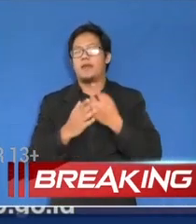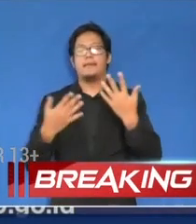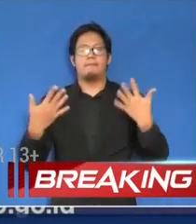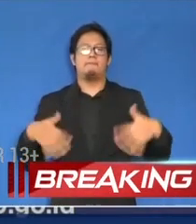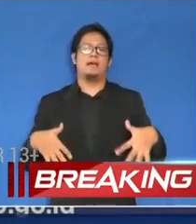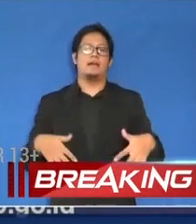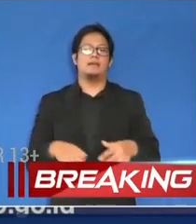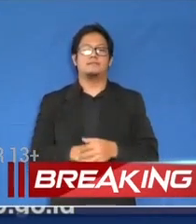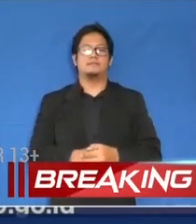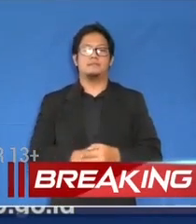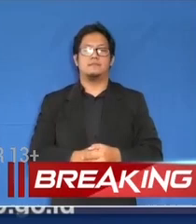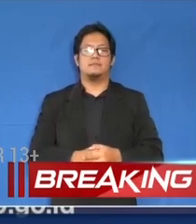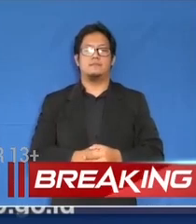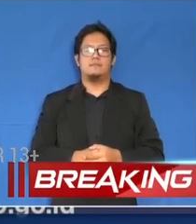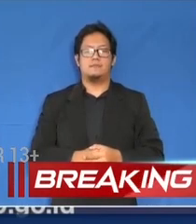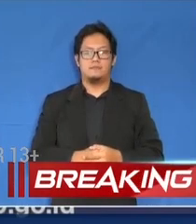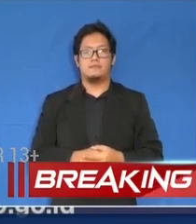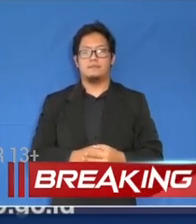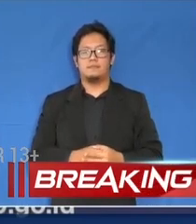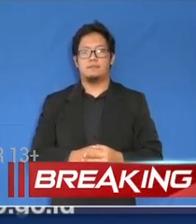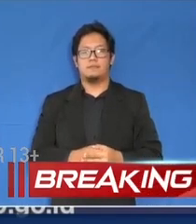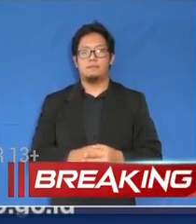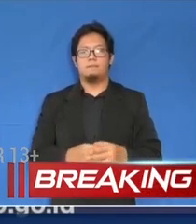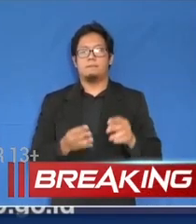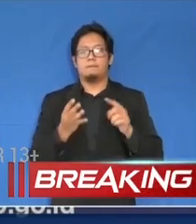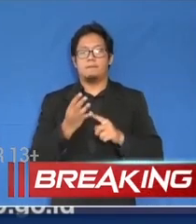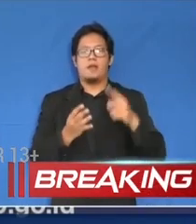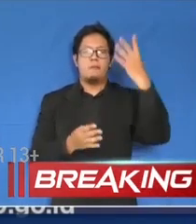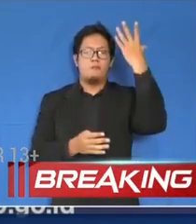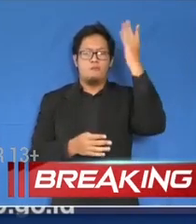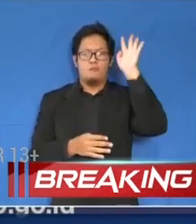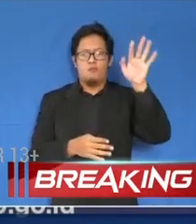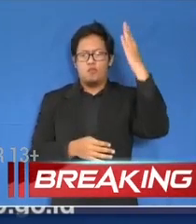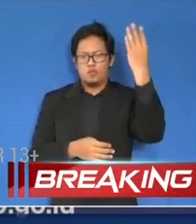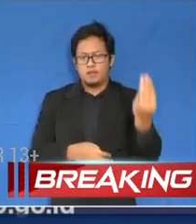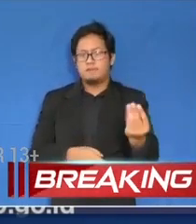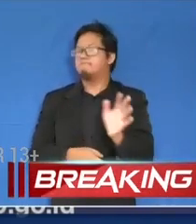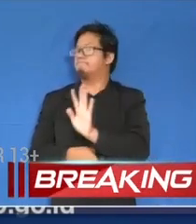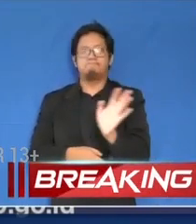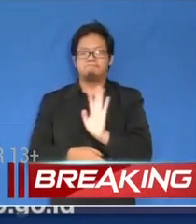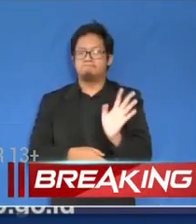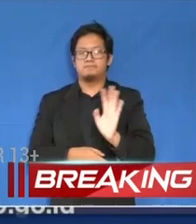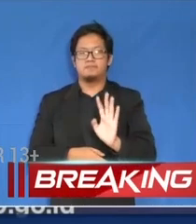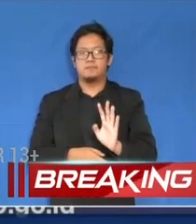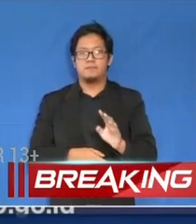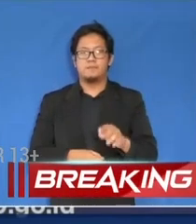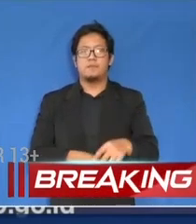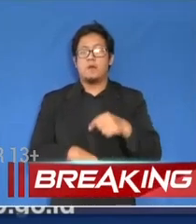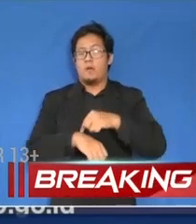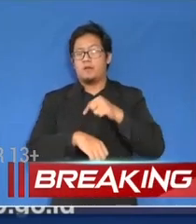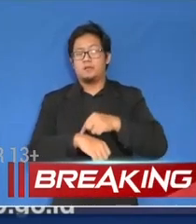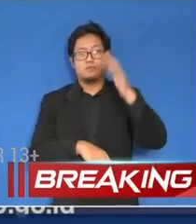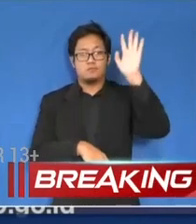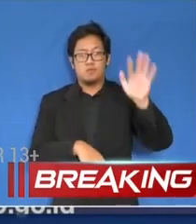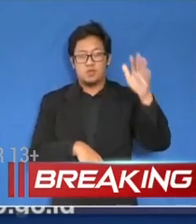ingatkan. Kemudian kita juga agar tidak mudik. Bukan berarti tidak boleh mudik, ada waktunya kita mudik. Insya